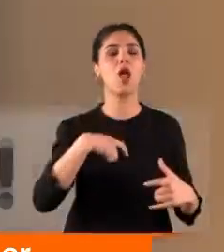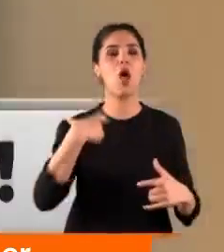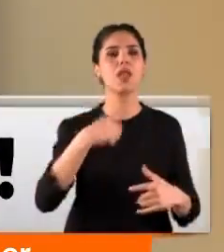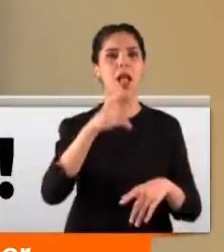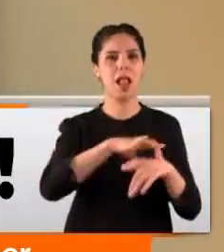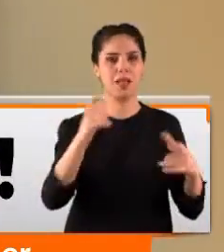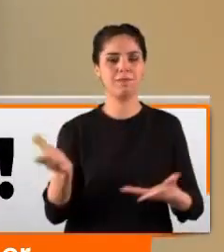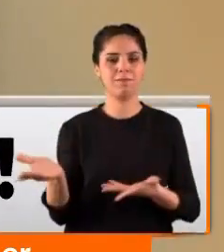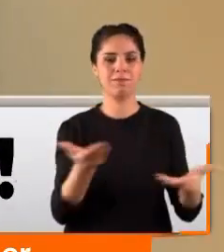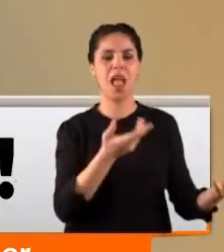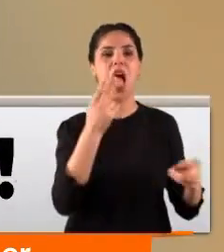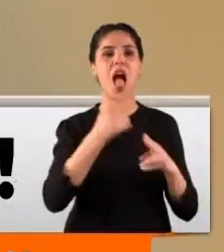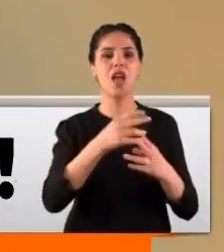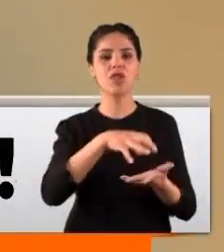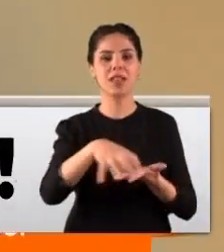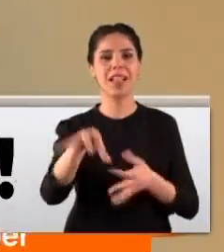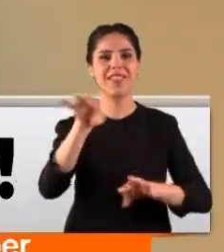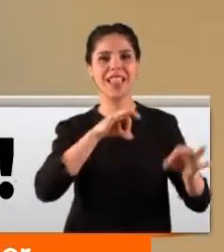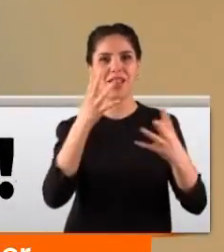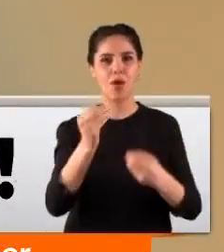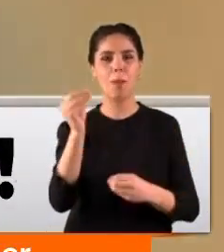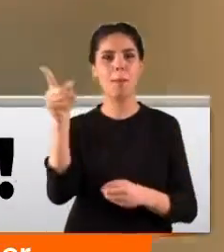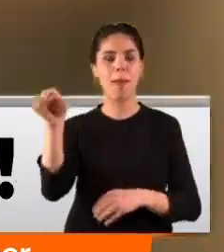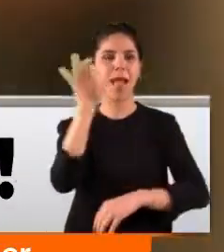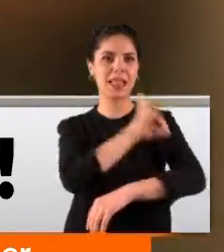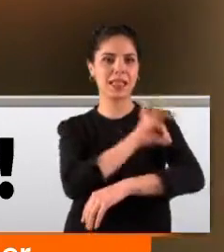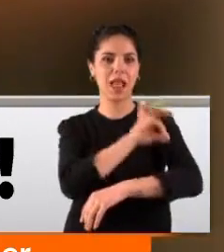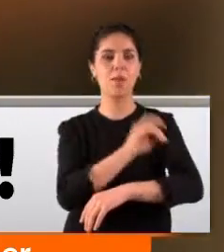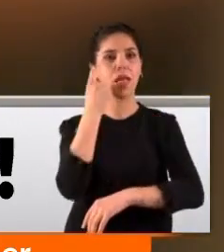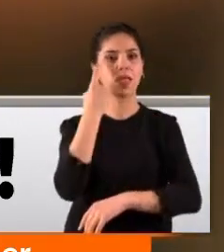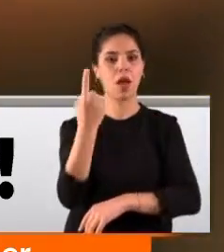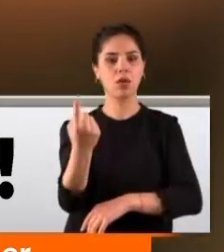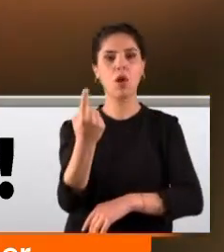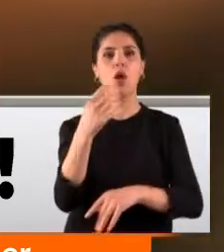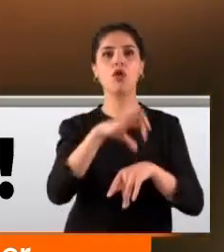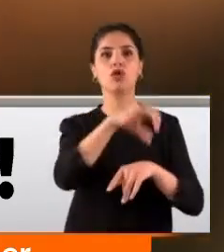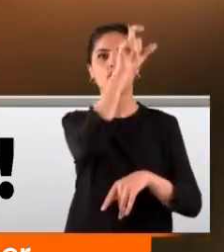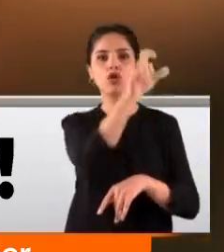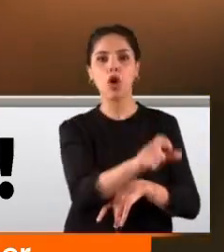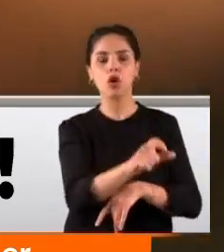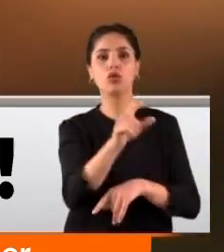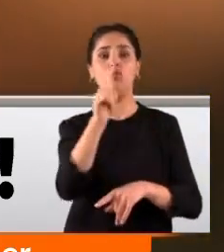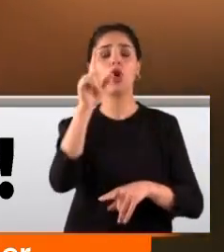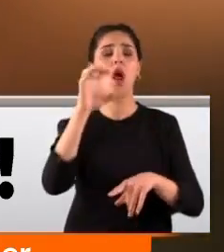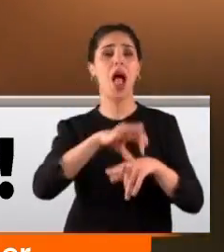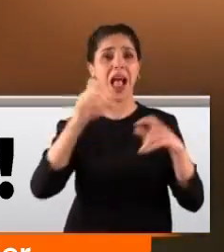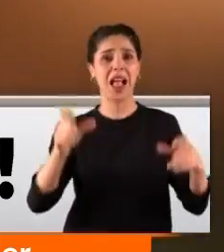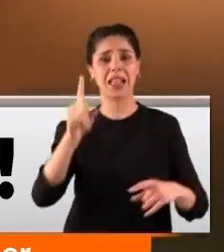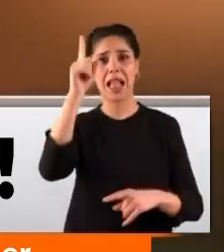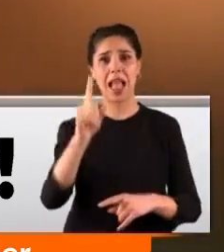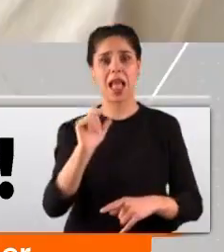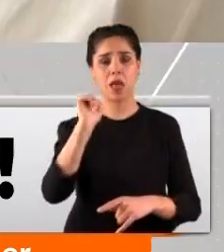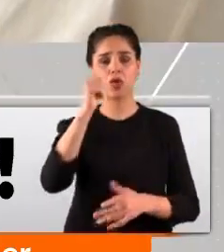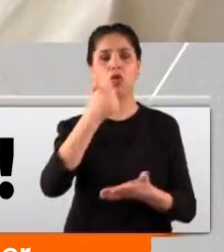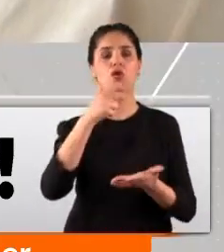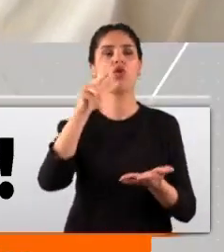götürdü. Acil serviste tedavi altına alınan bebeğe serum takıldı. İddia o ki müdahale eden doktorun hastanedeki ilk günüydü ve kaşesi de